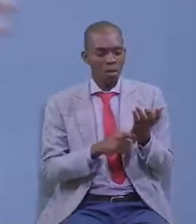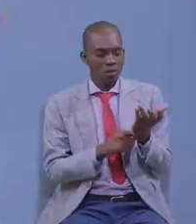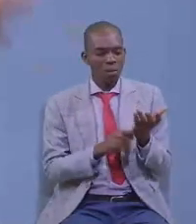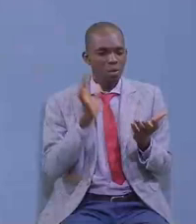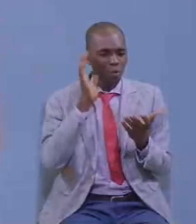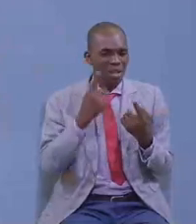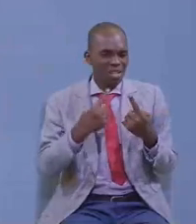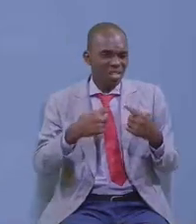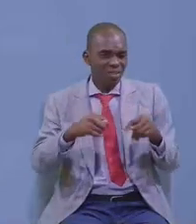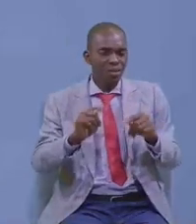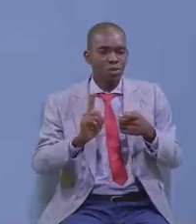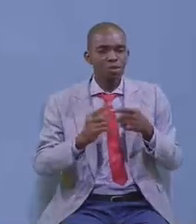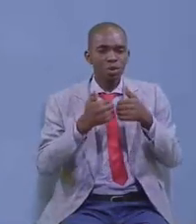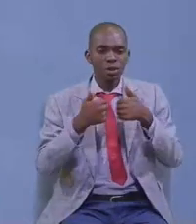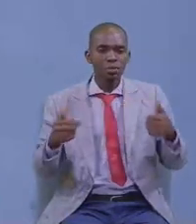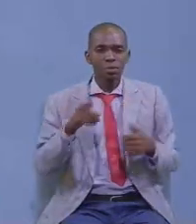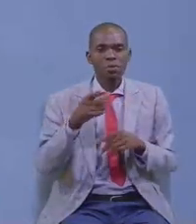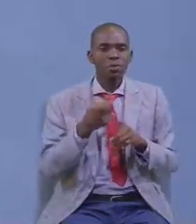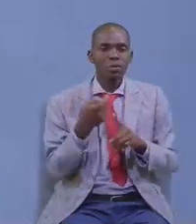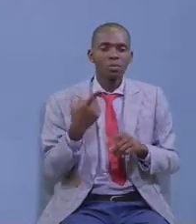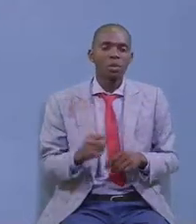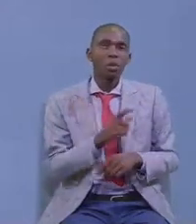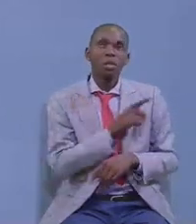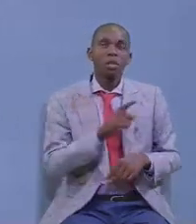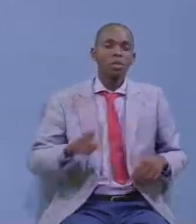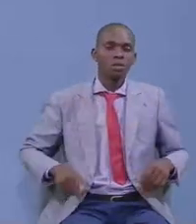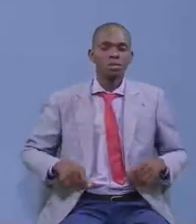Le monde va essayer de te séparer du Seigneur.